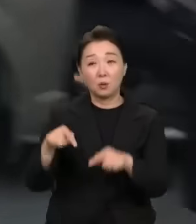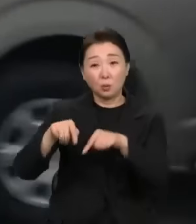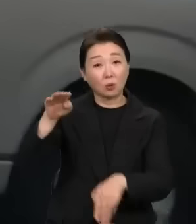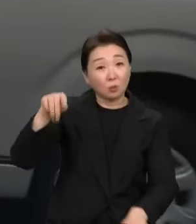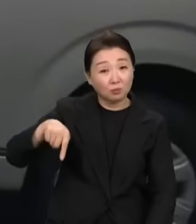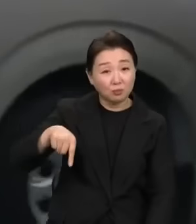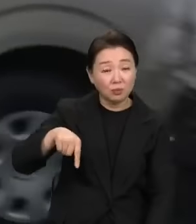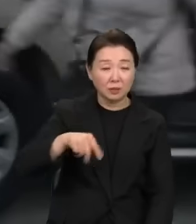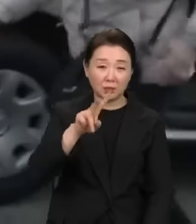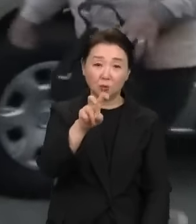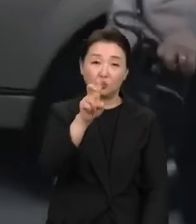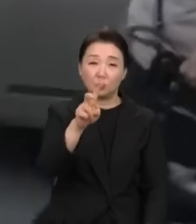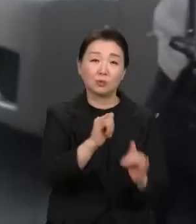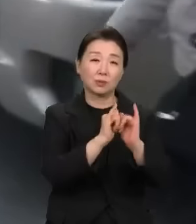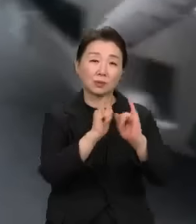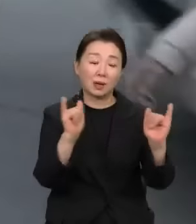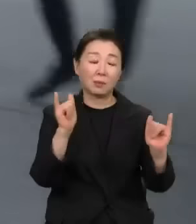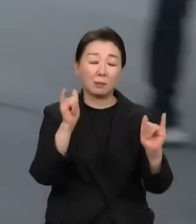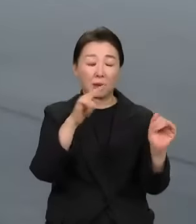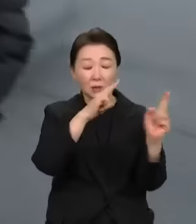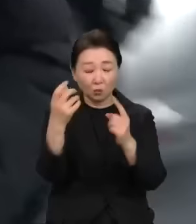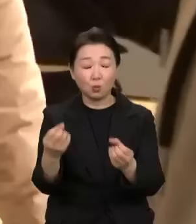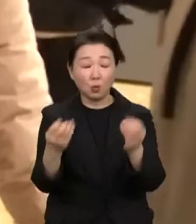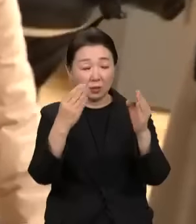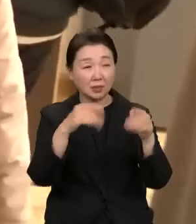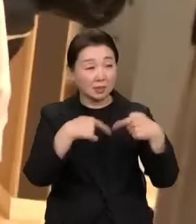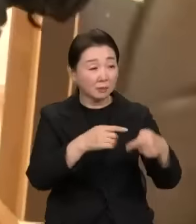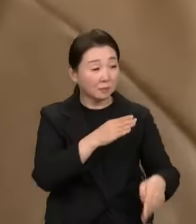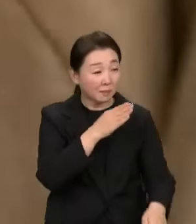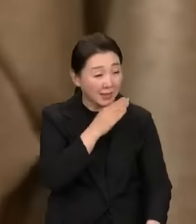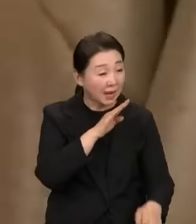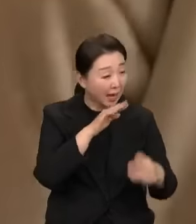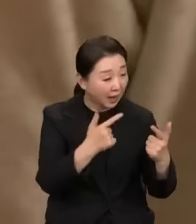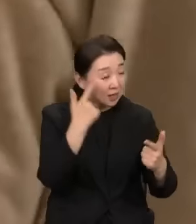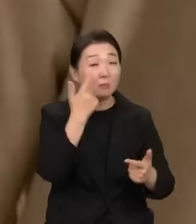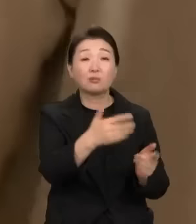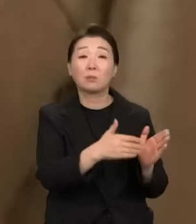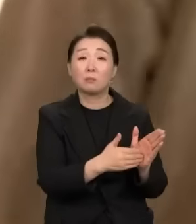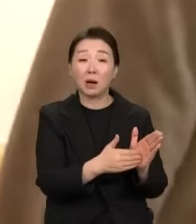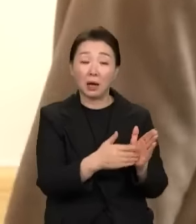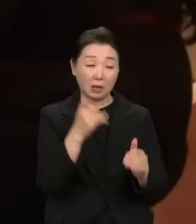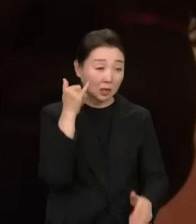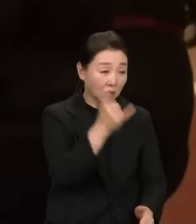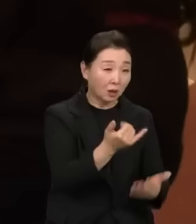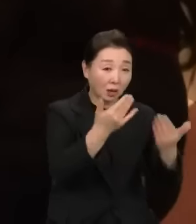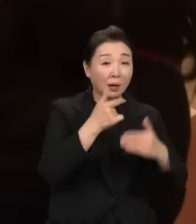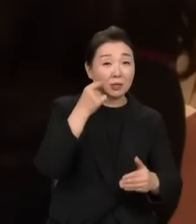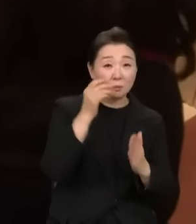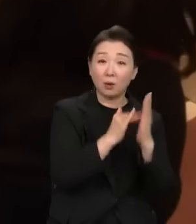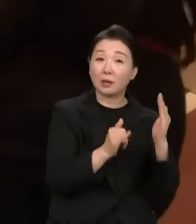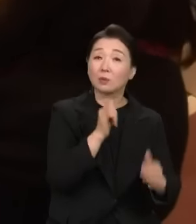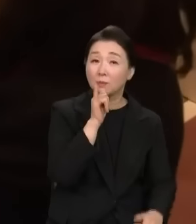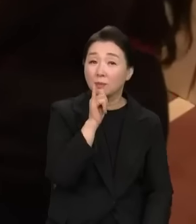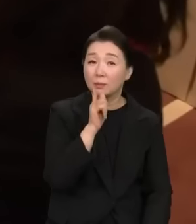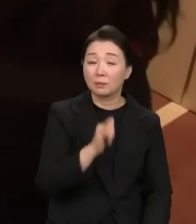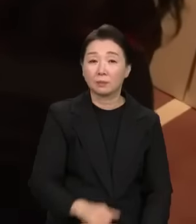이 22명에게만 추도식 참석 의사를 물었습니다. 아예 연락을 받지 못한 유가족도